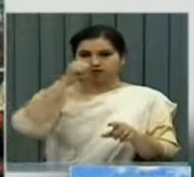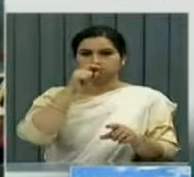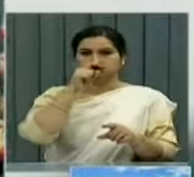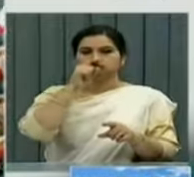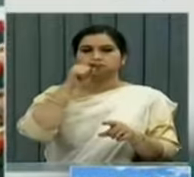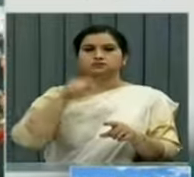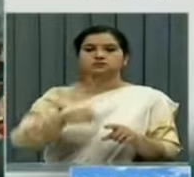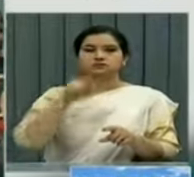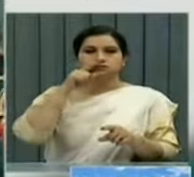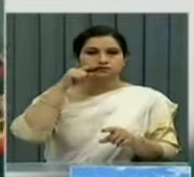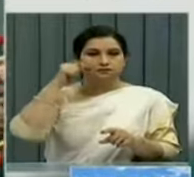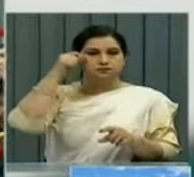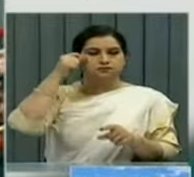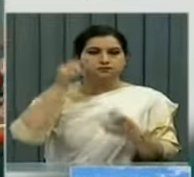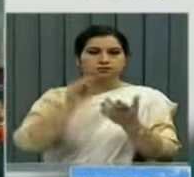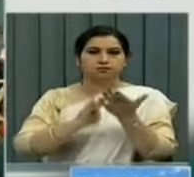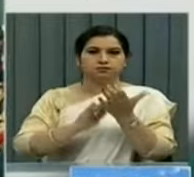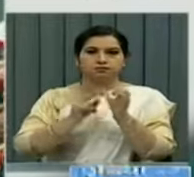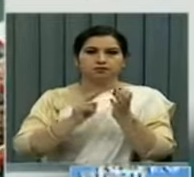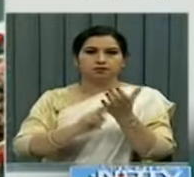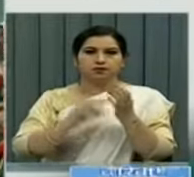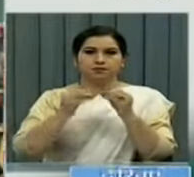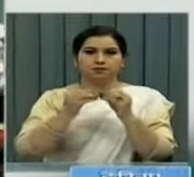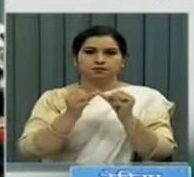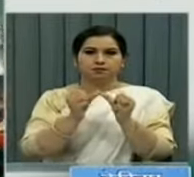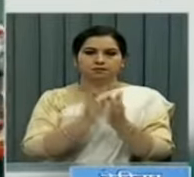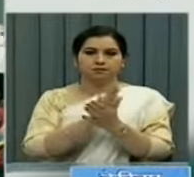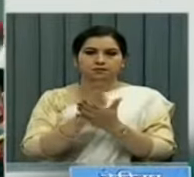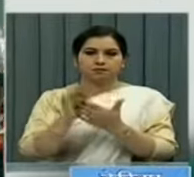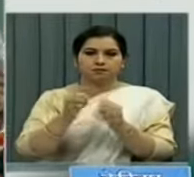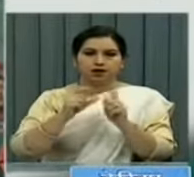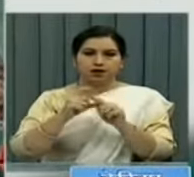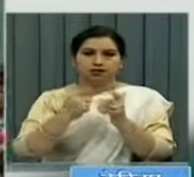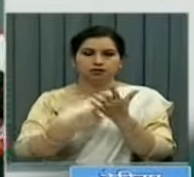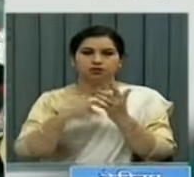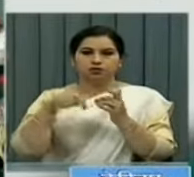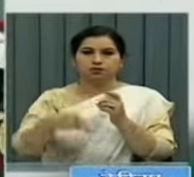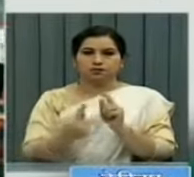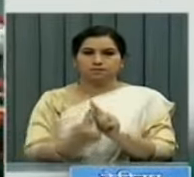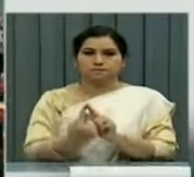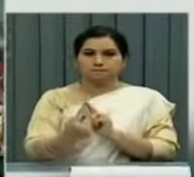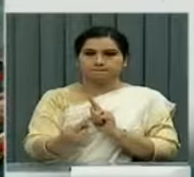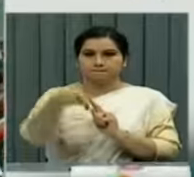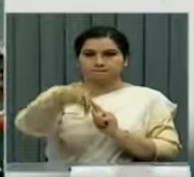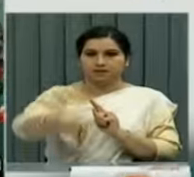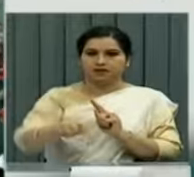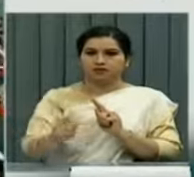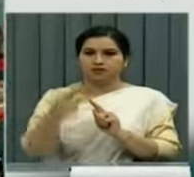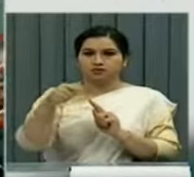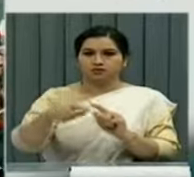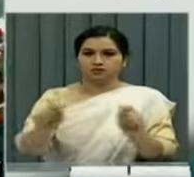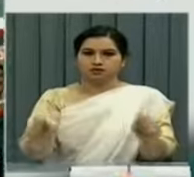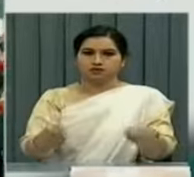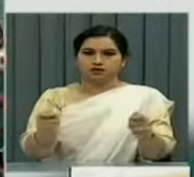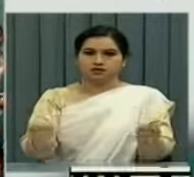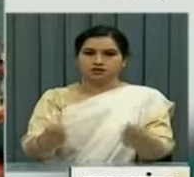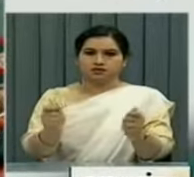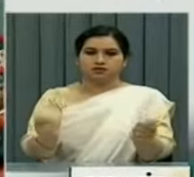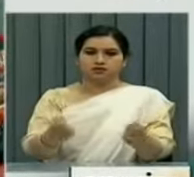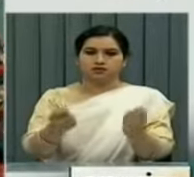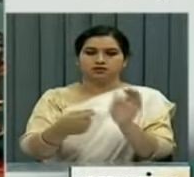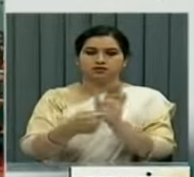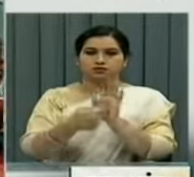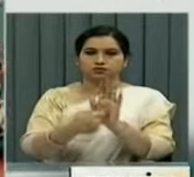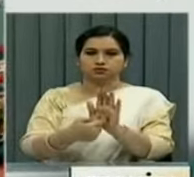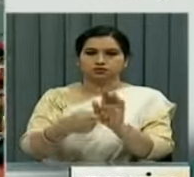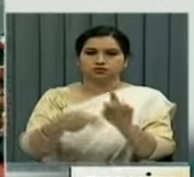लौटे हैं। मन बहादुर छेत्री इज लीडिंग दिस। कोस्ट गार्ड अभी नहीं आया। कोस्ट गार्ड जो